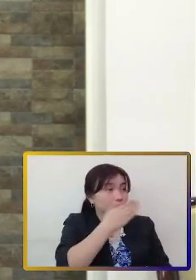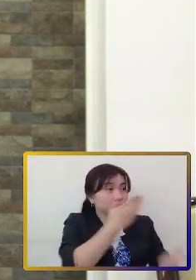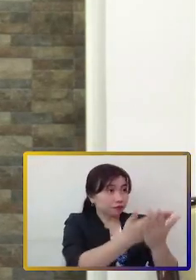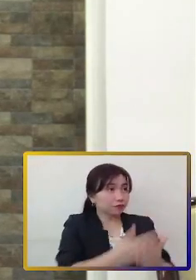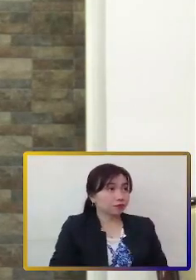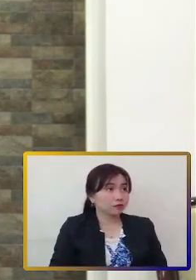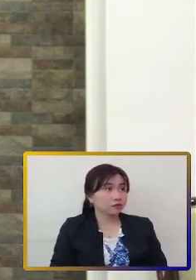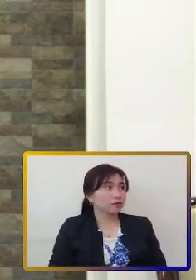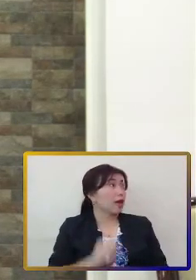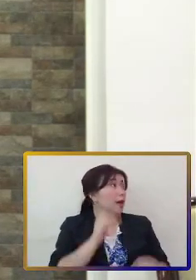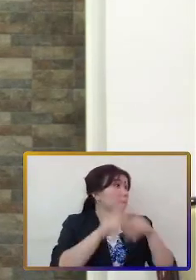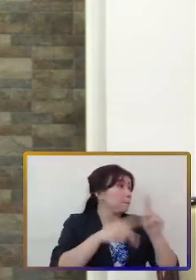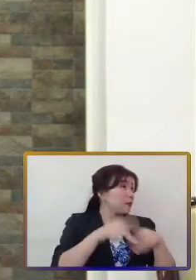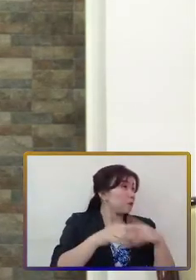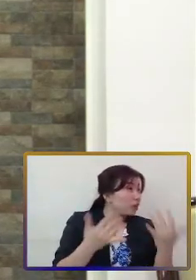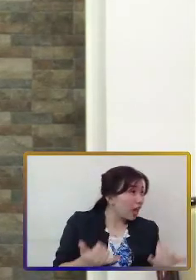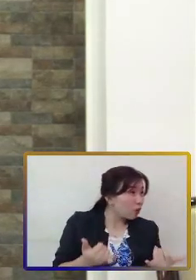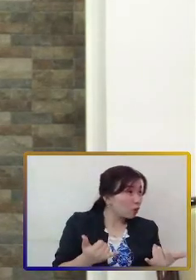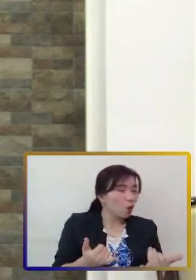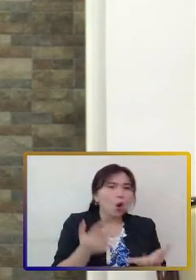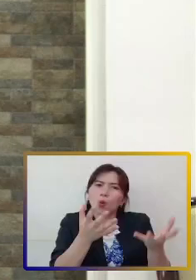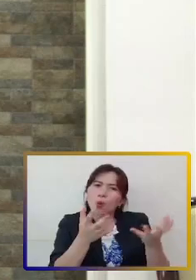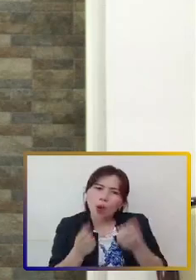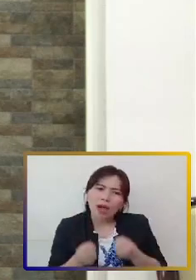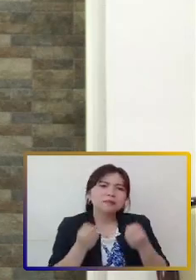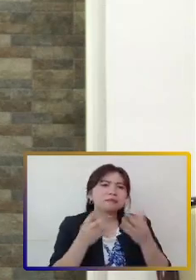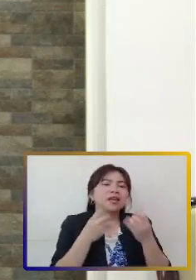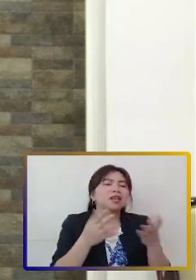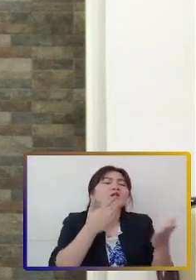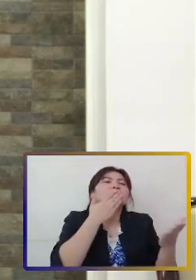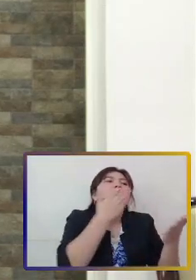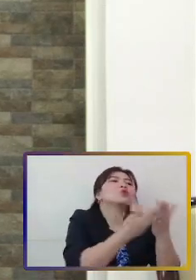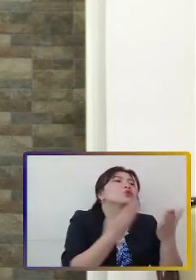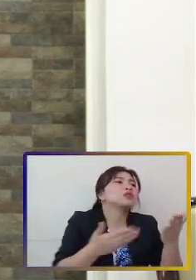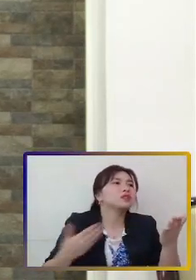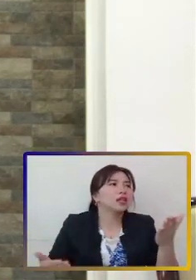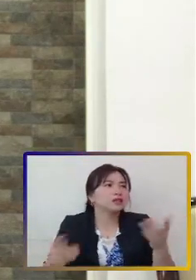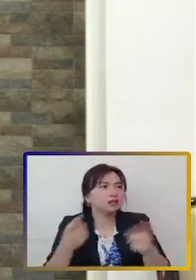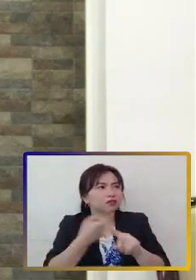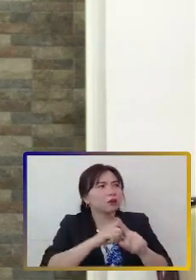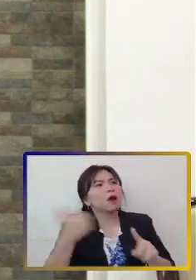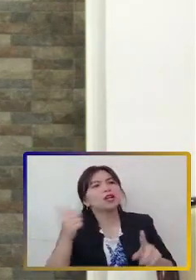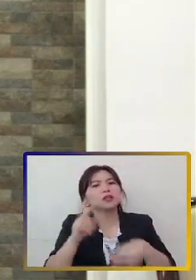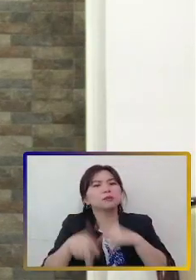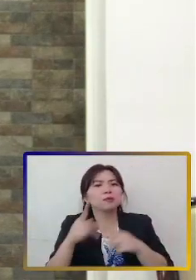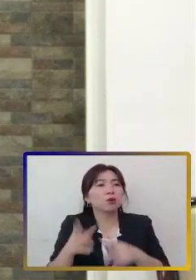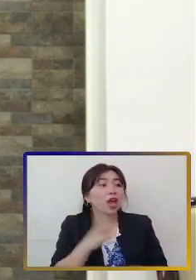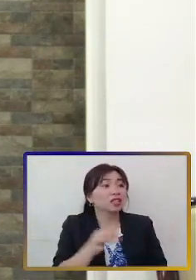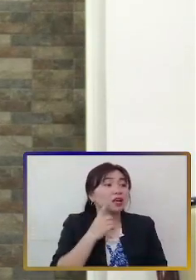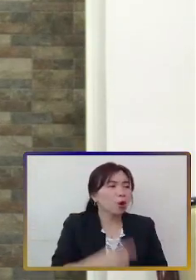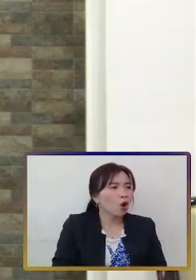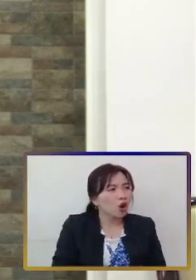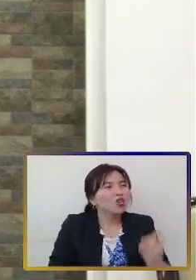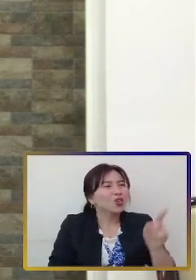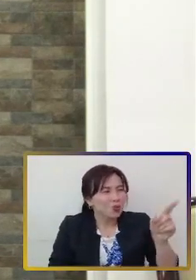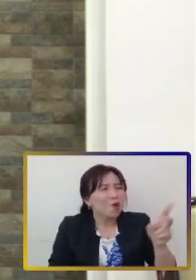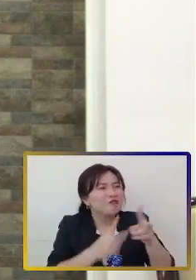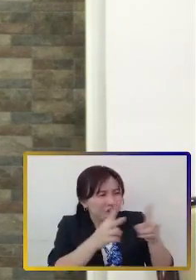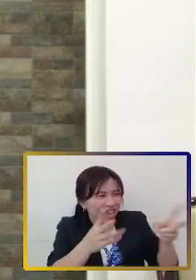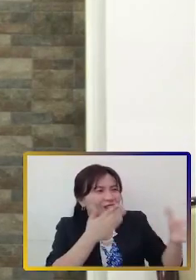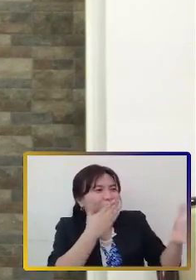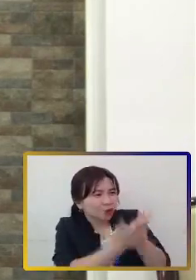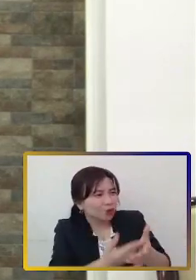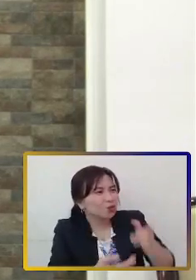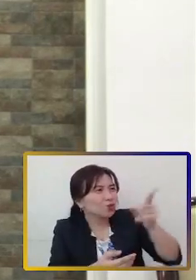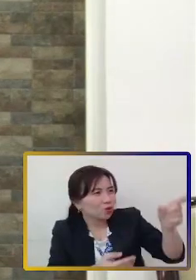ng commendation from other people uhaw na uhaw na masabih U ang galing mo Uy